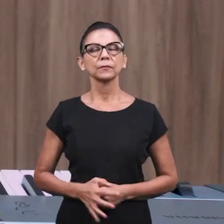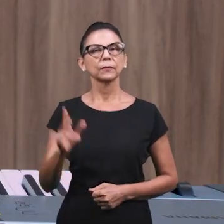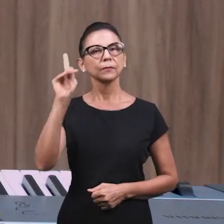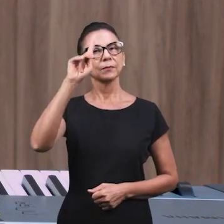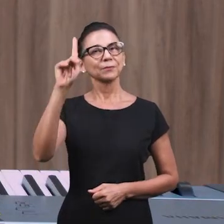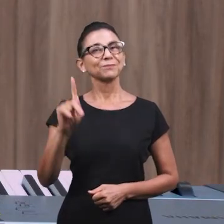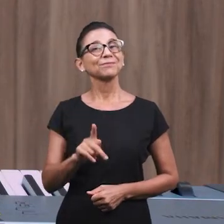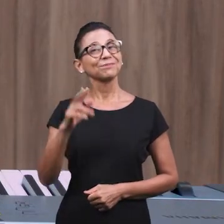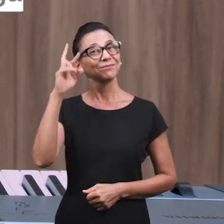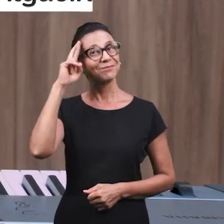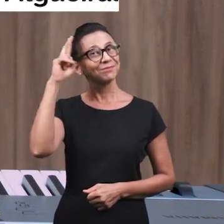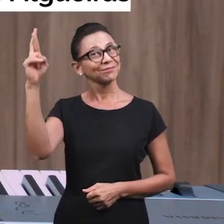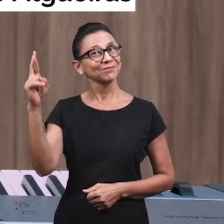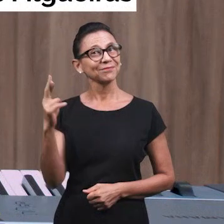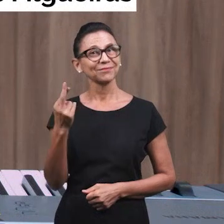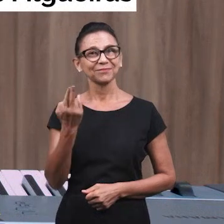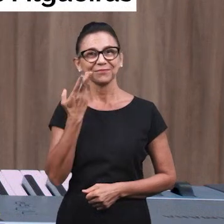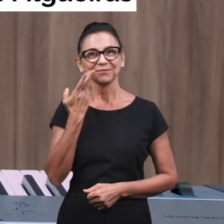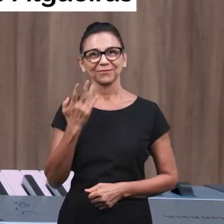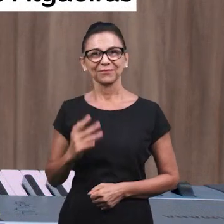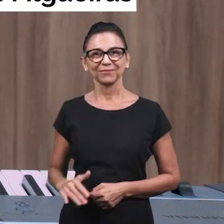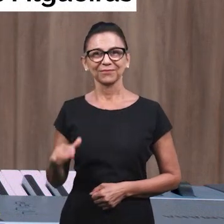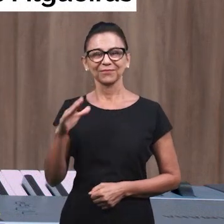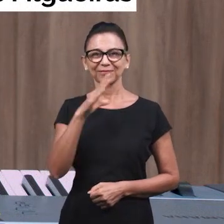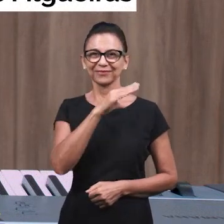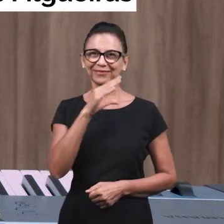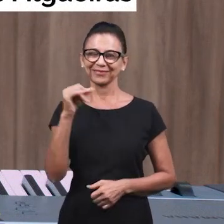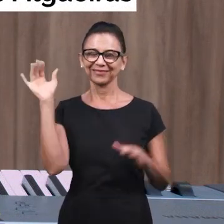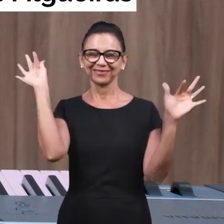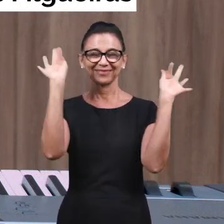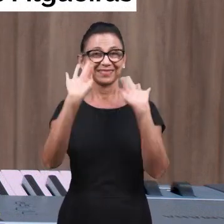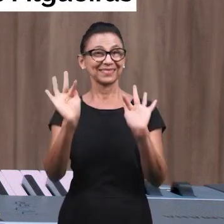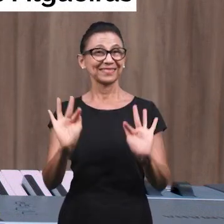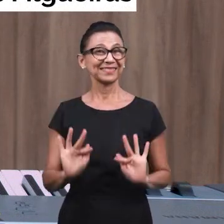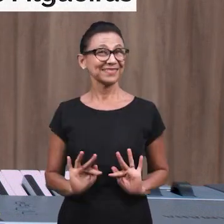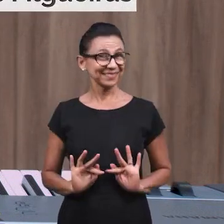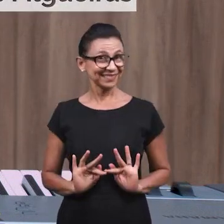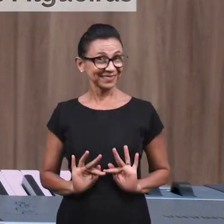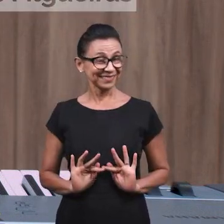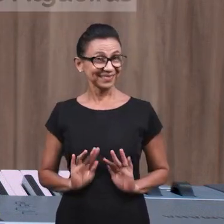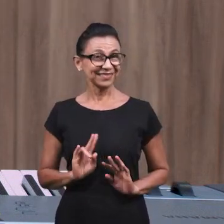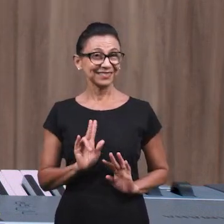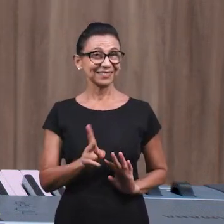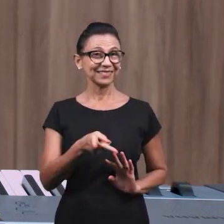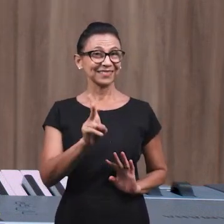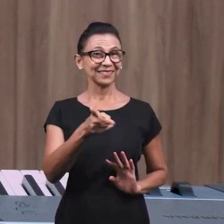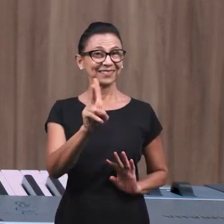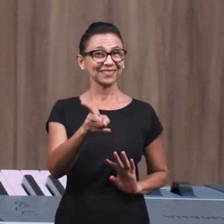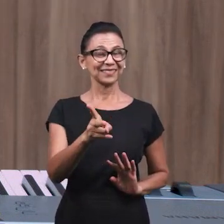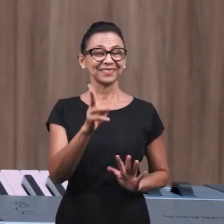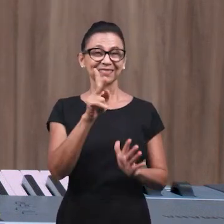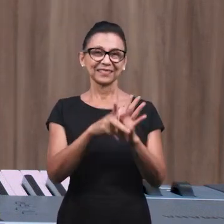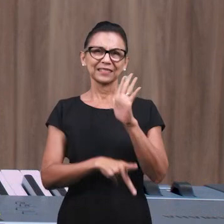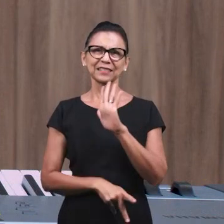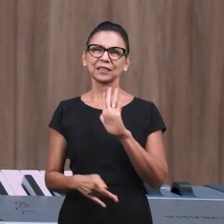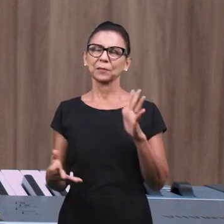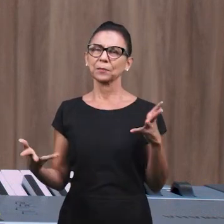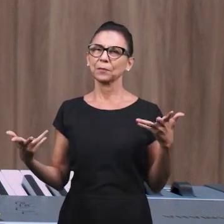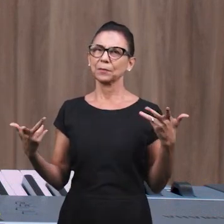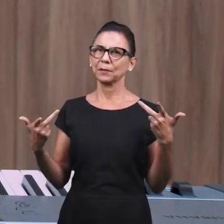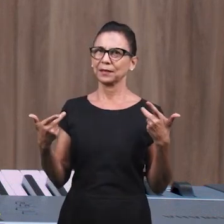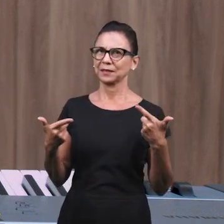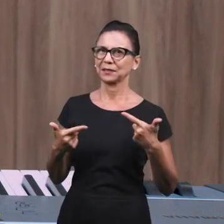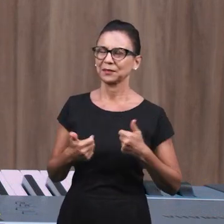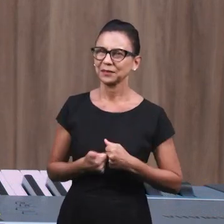La paix du Seigneur, enfants et adolescents, nous sommes heureux de continuer à ce projet